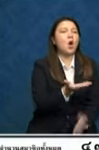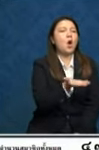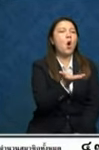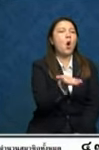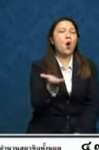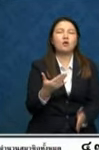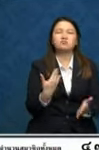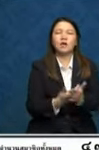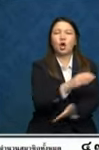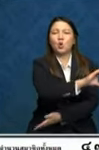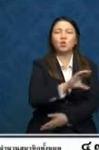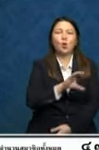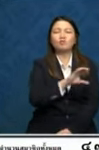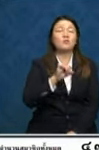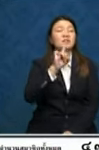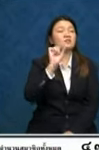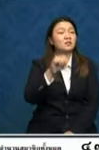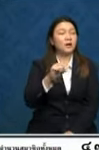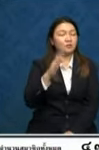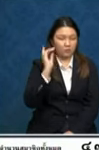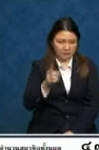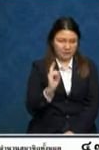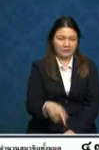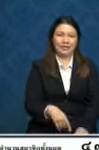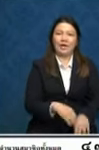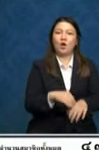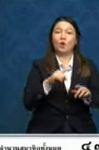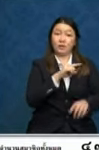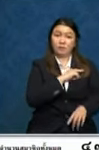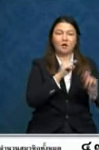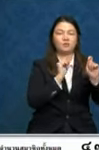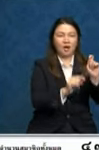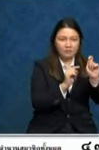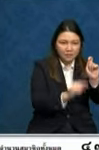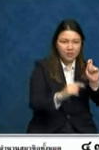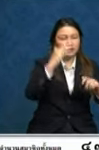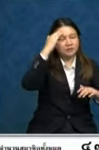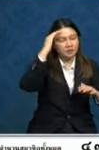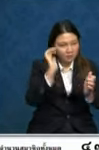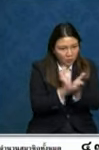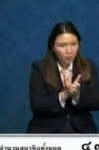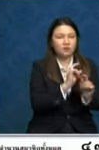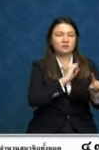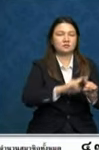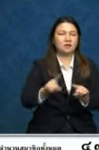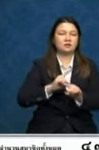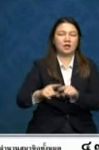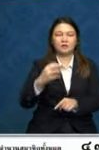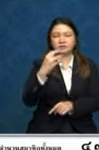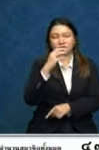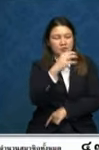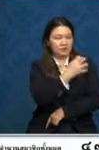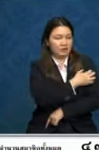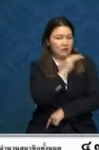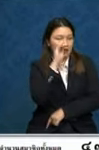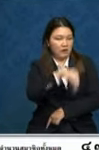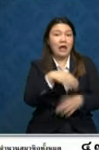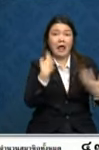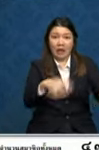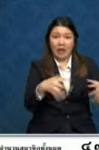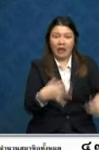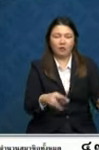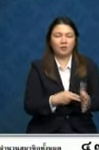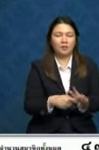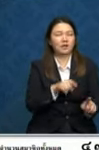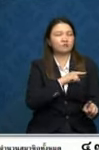านั้นเพราะจริงๆแล้วเจ้าหน้าที่เขตเจ้าหน้าที่เทศกิจหรือเจ้าหน้าที่ตำรวจเพียงหน่วยงานเดียวก็มีอำนาจหน้าที่และสามารถ